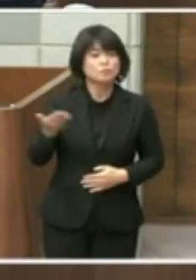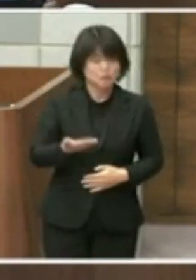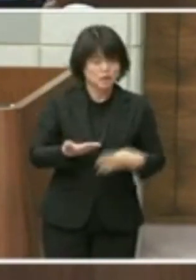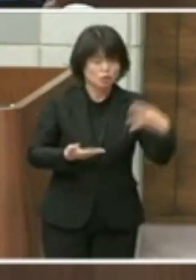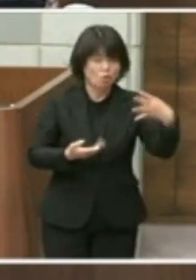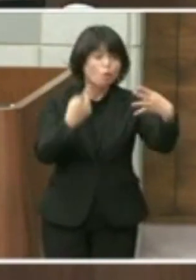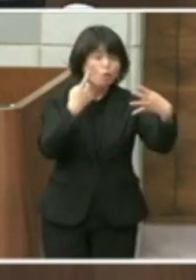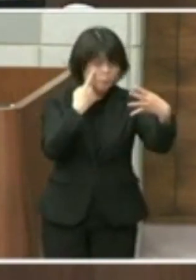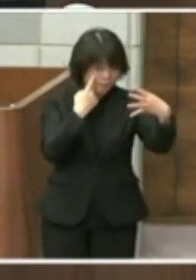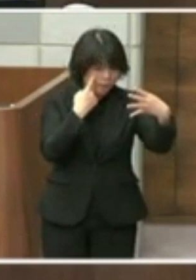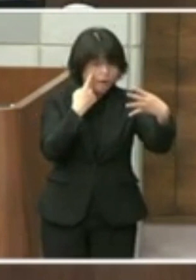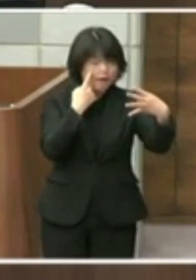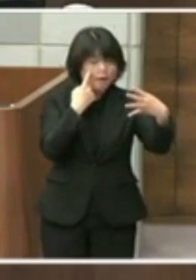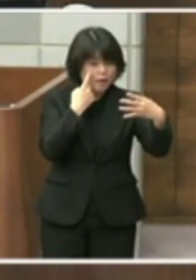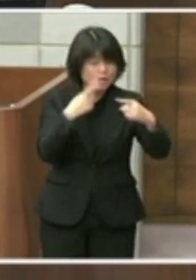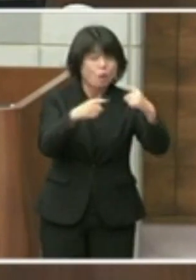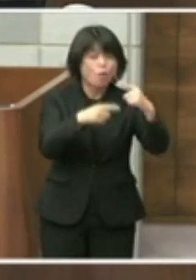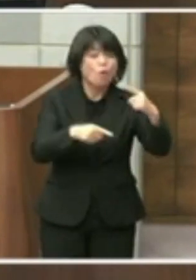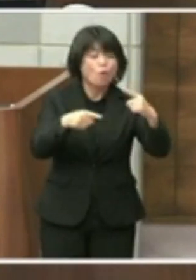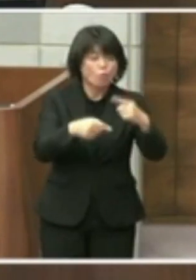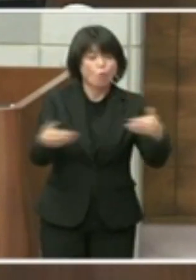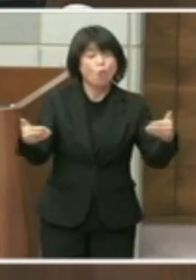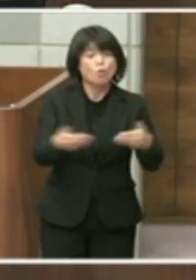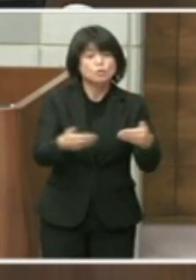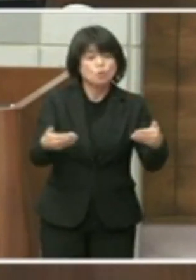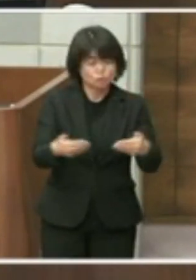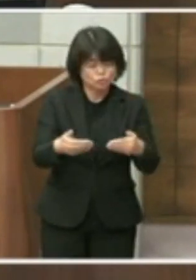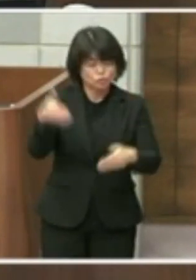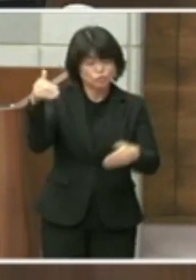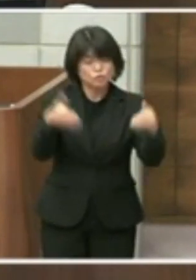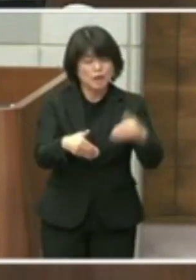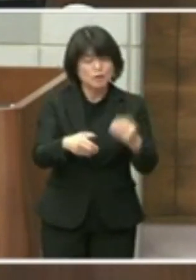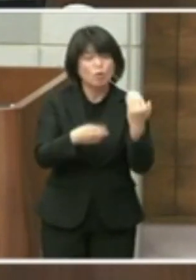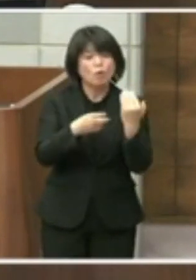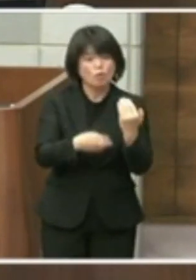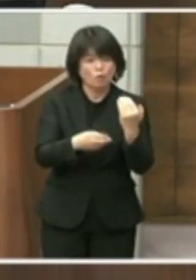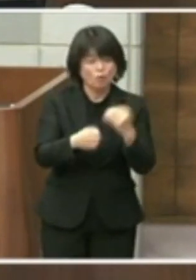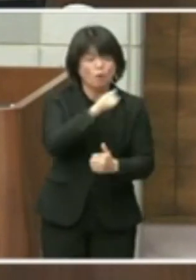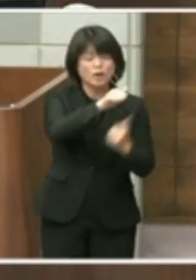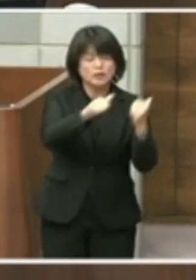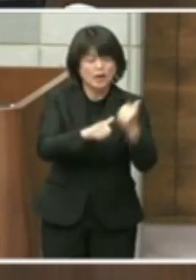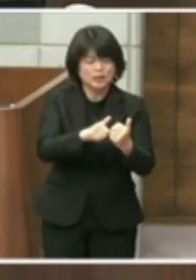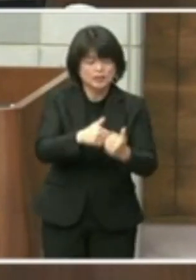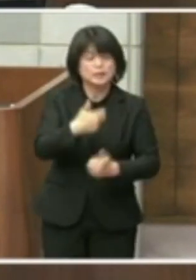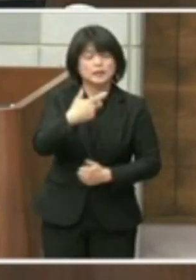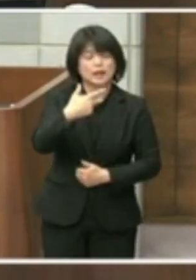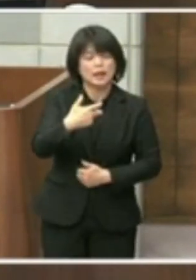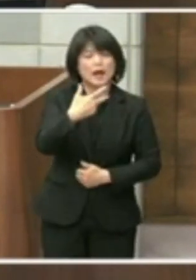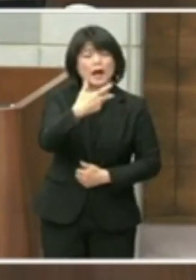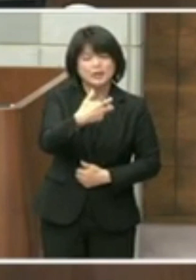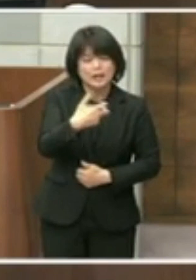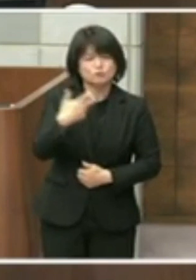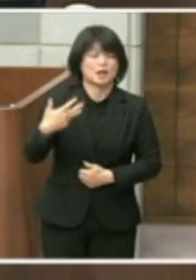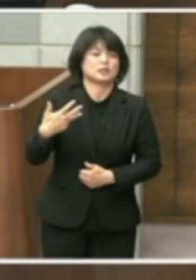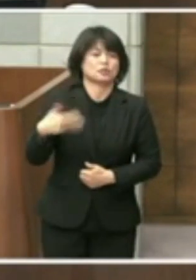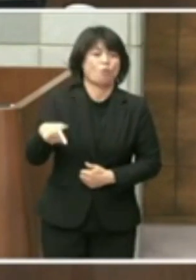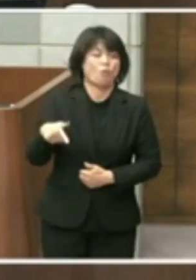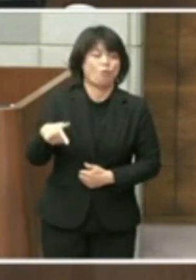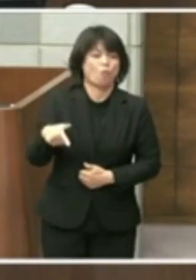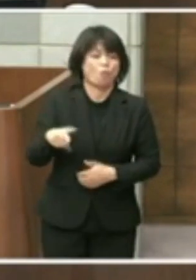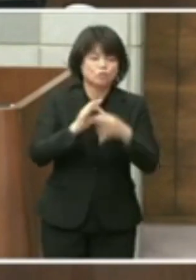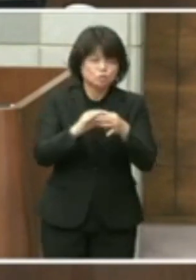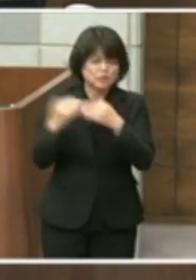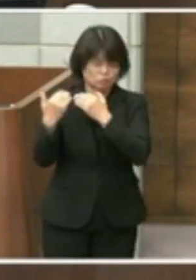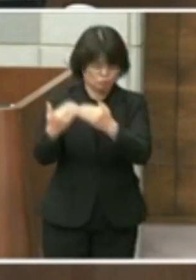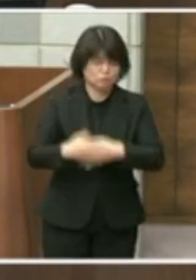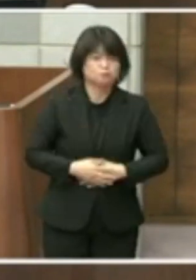項目目、公職選挙法第178条についてお聞きします。公職選挙